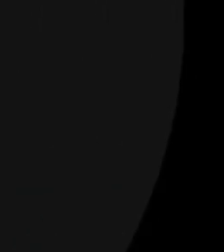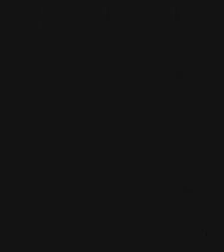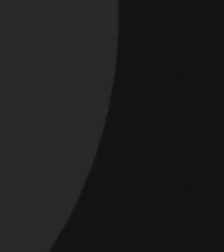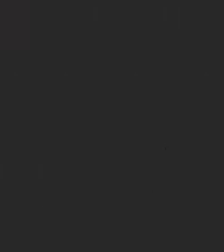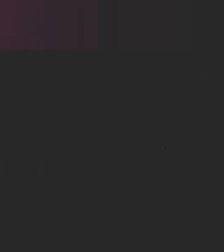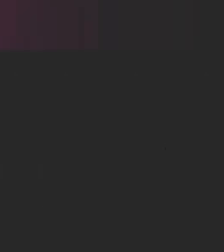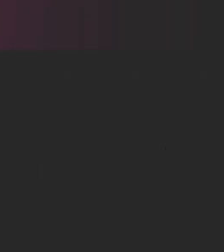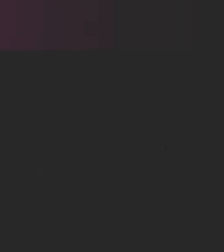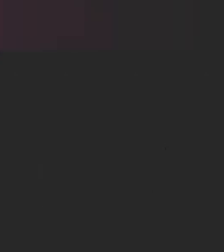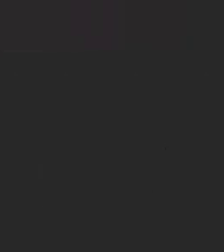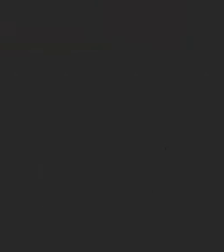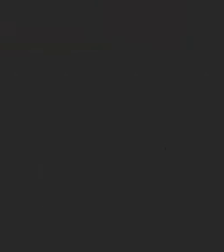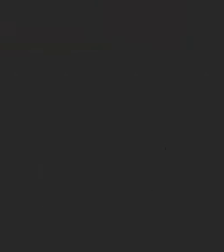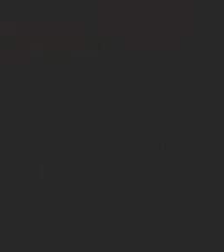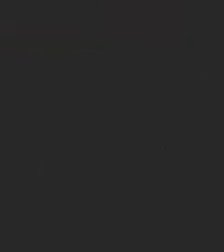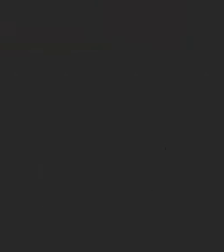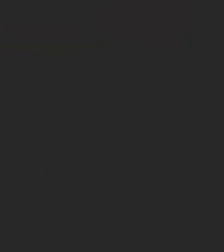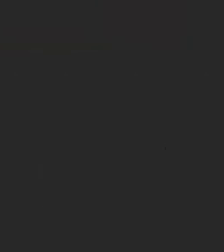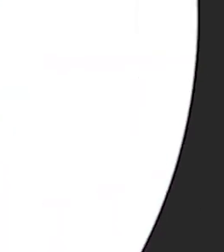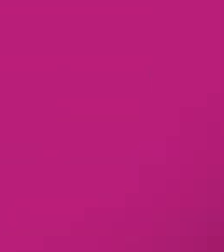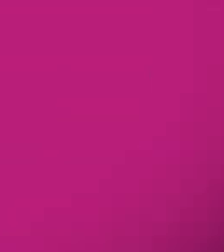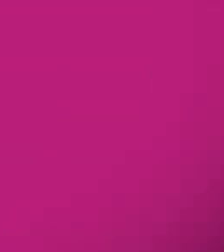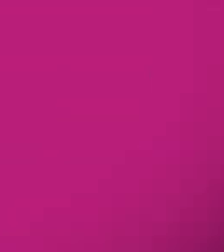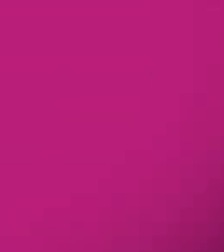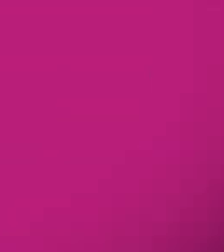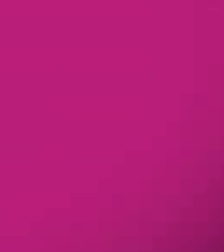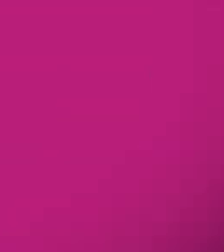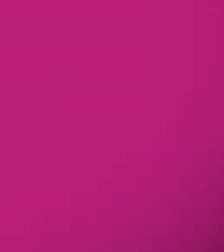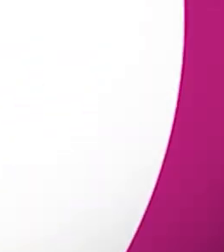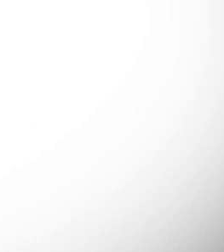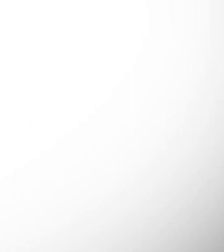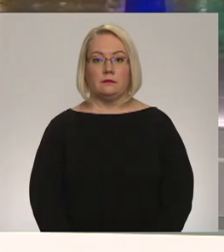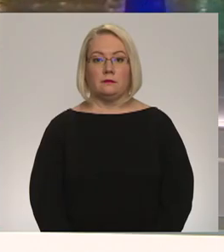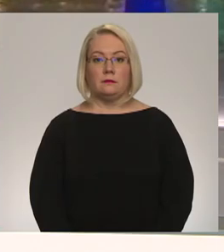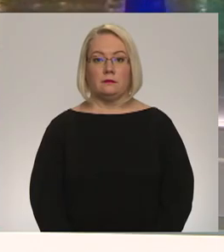Re, visi ēters ir te!